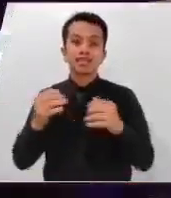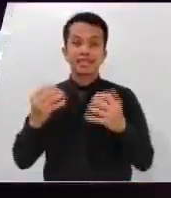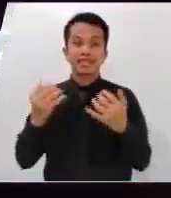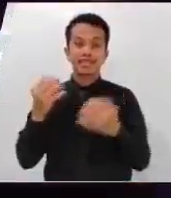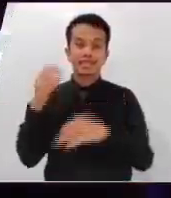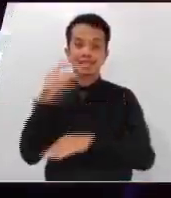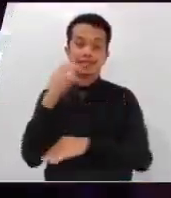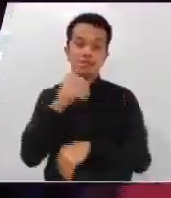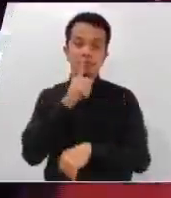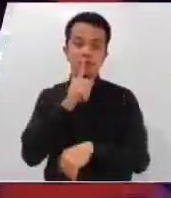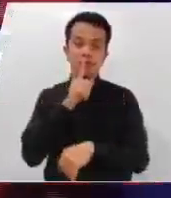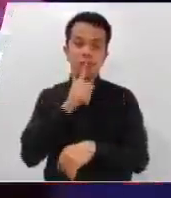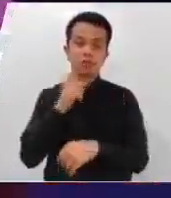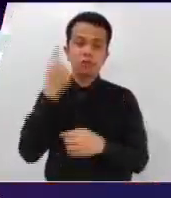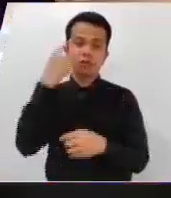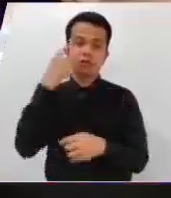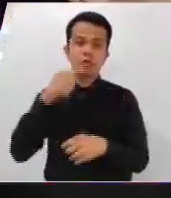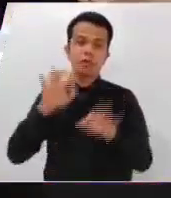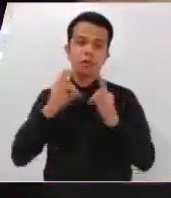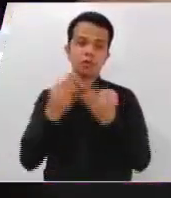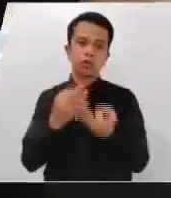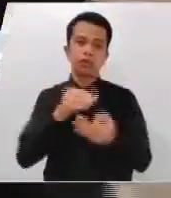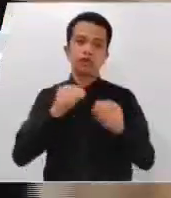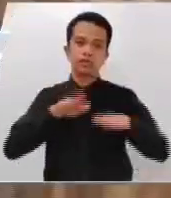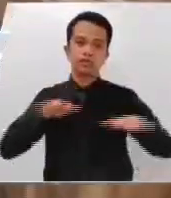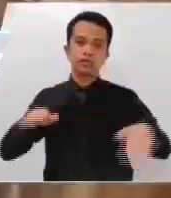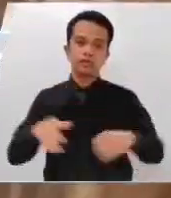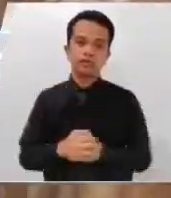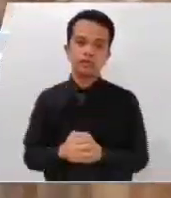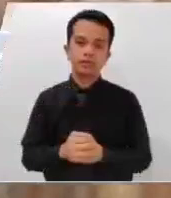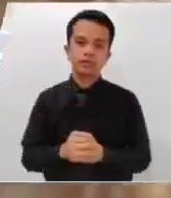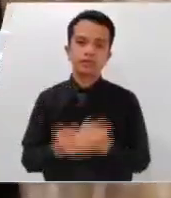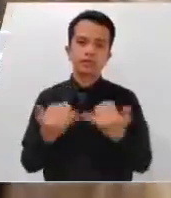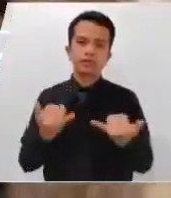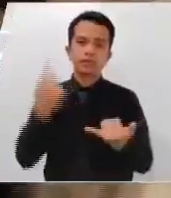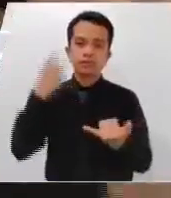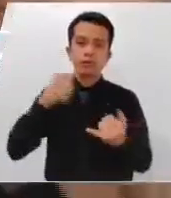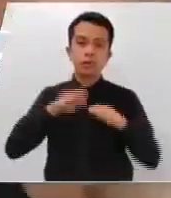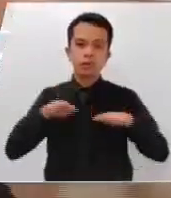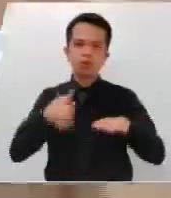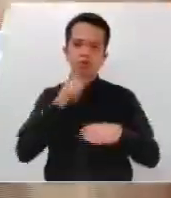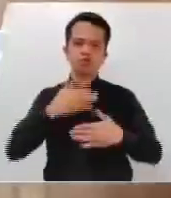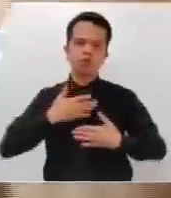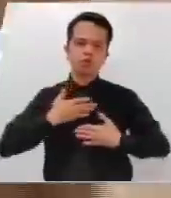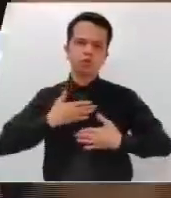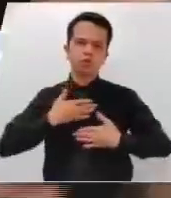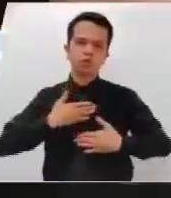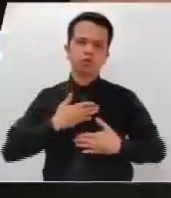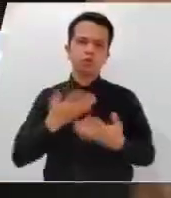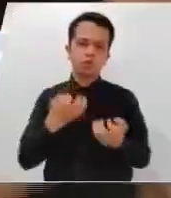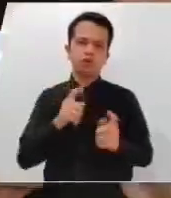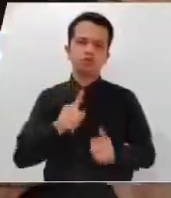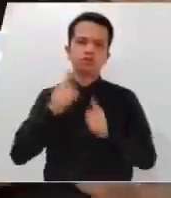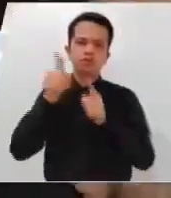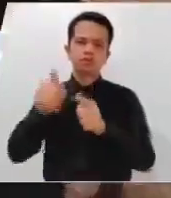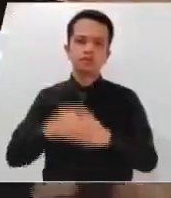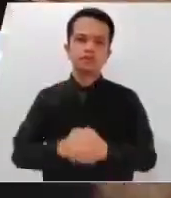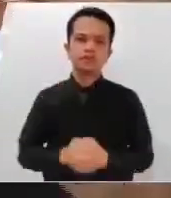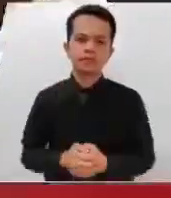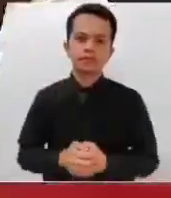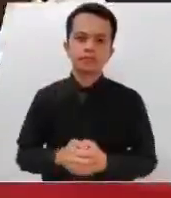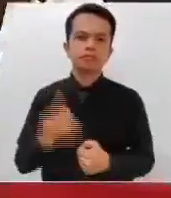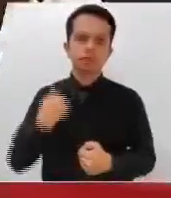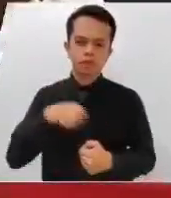talagang para sa pamilya at mga bata. Para sa mga bata, masaya po kasi ang mga bata. Gusto po kasi nila dito. So, sinunod po namin